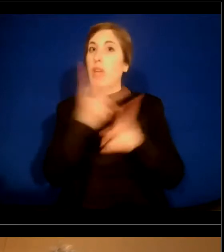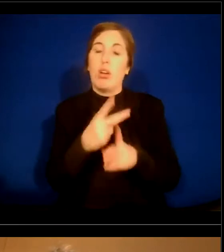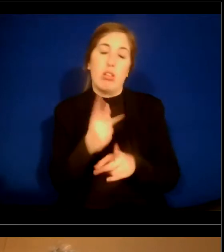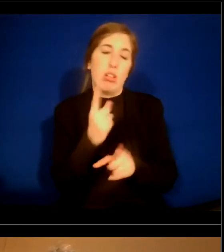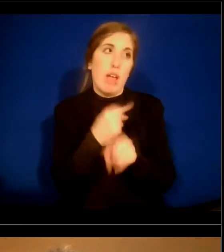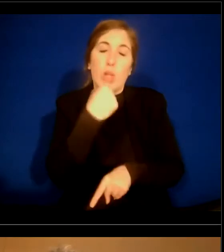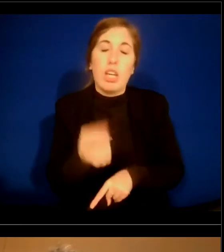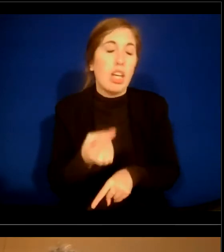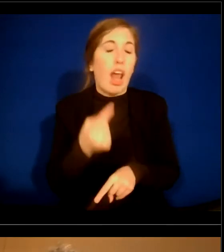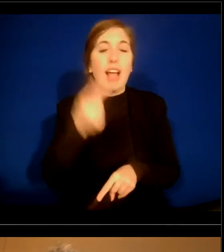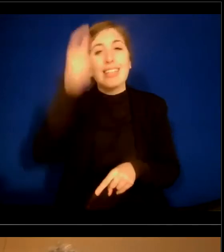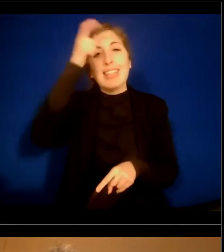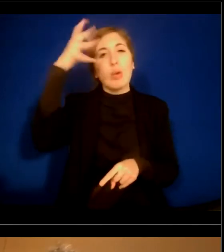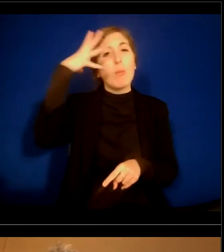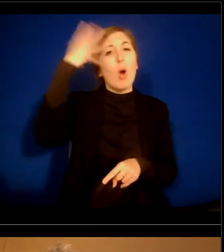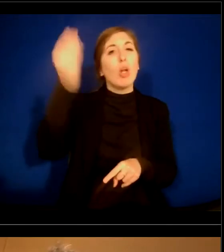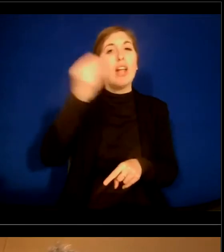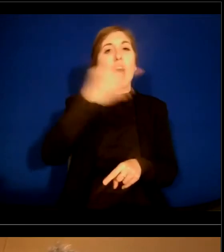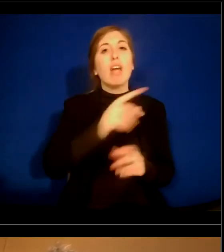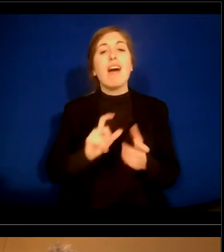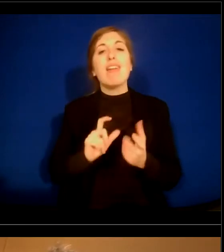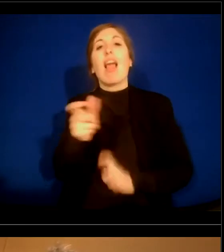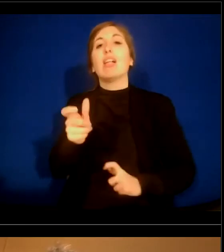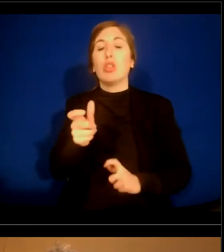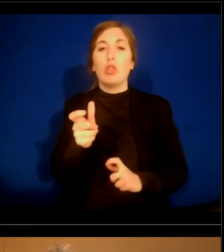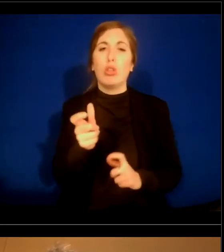fantastica da un punto di vista umanitario,